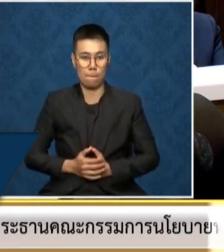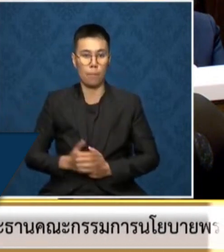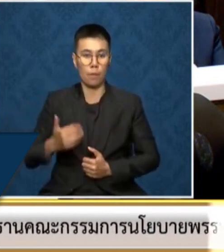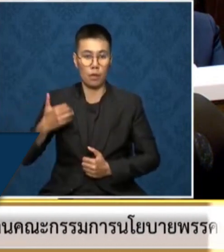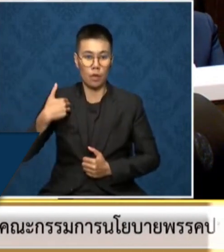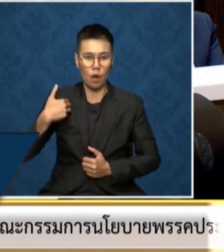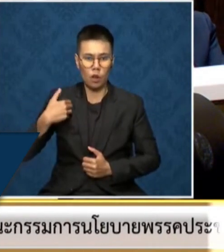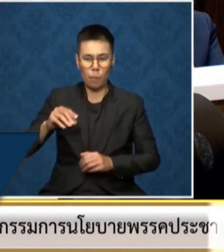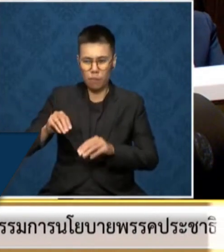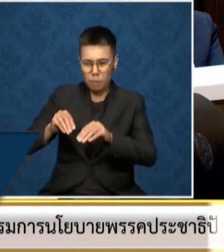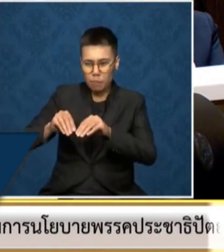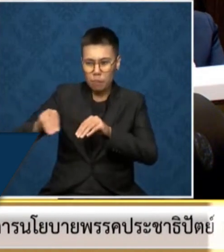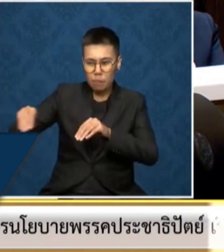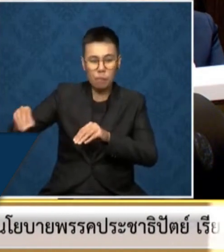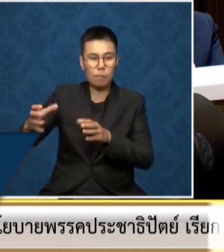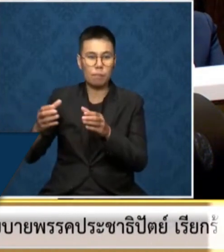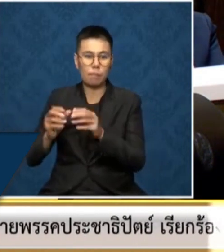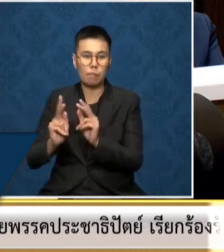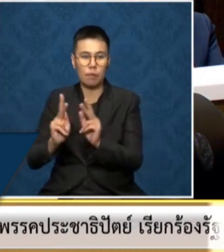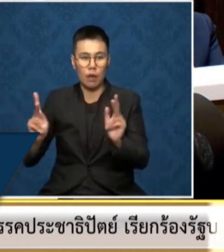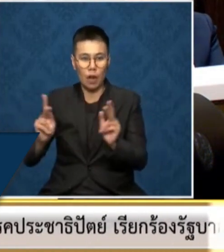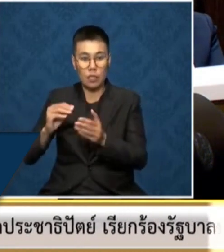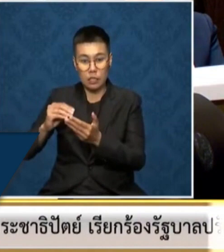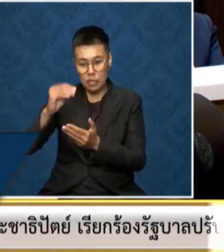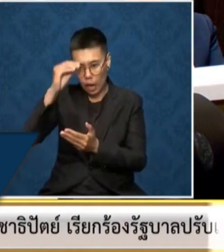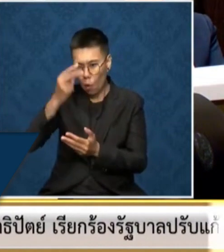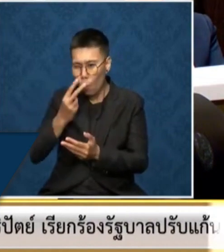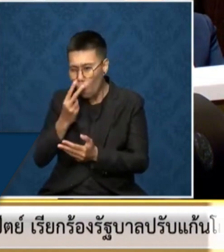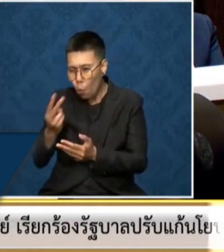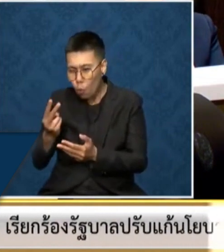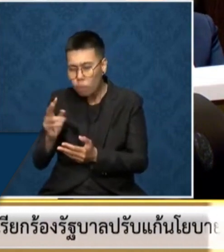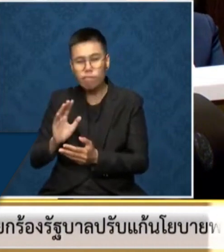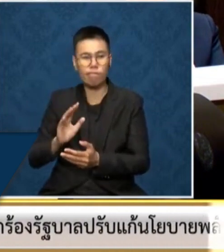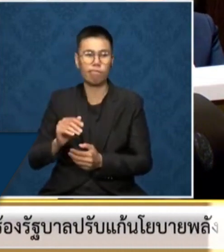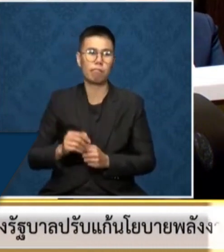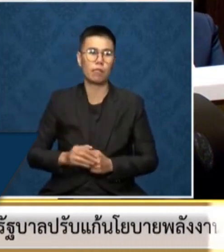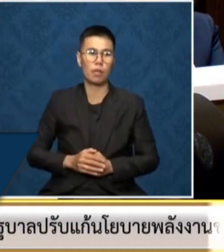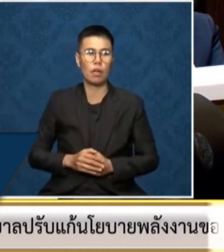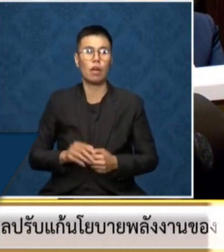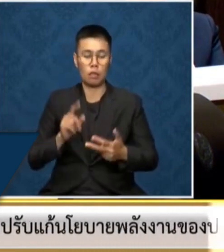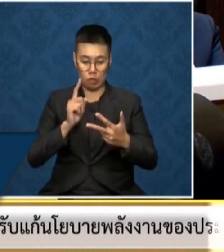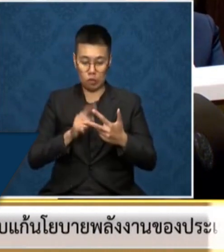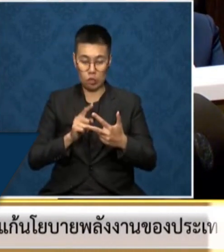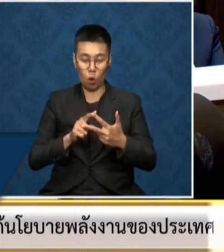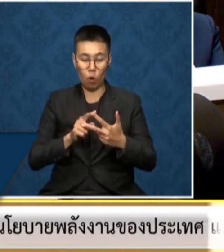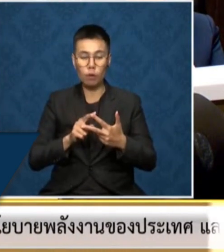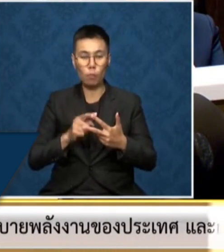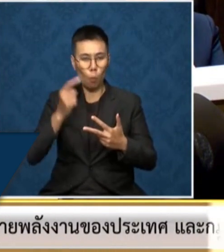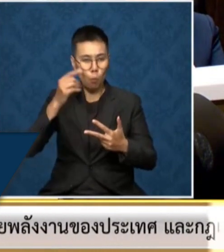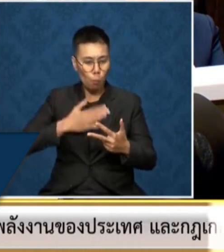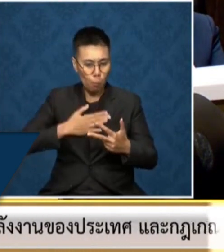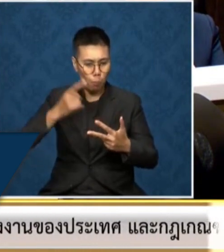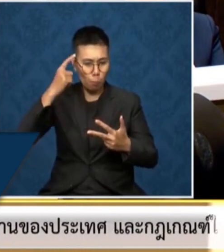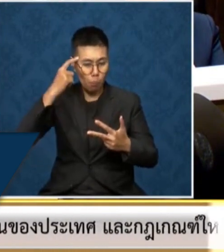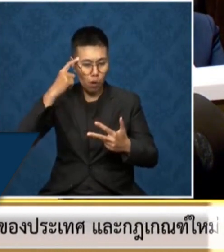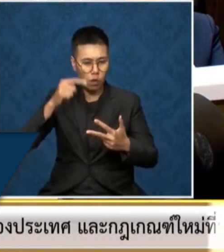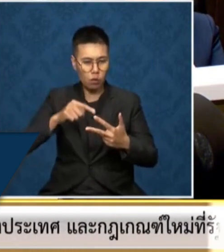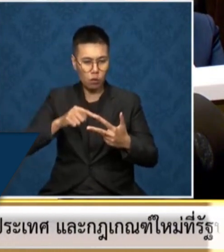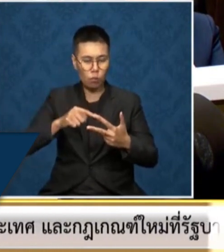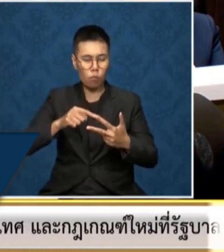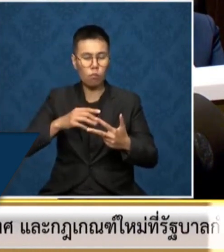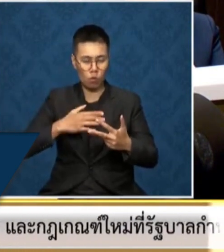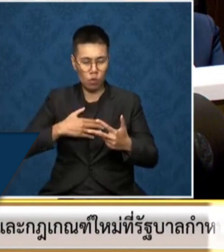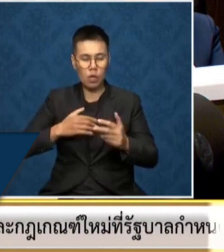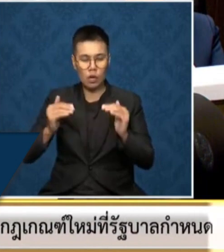การการศึกสาที่จะดูประเด็เหล่านี้ได้นั่นคอความชอบทำปการที่สองที่ผมคิดว่ามีความชอบ